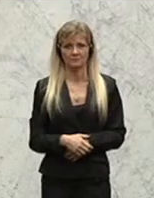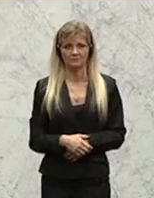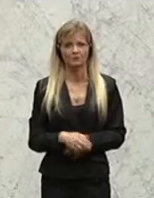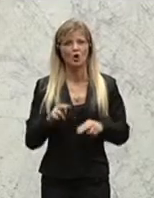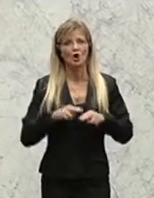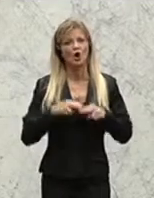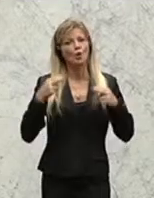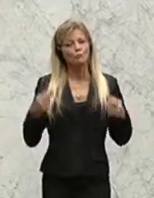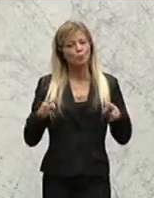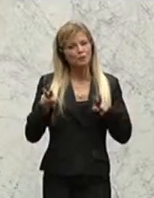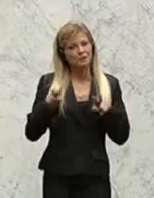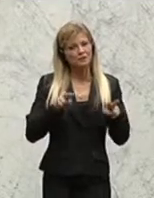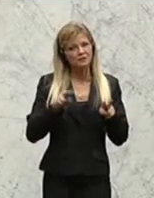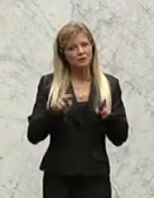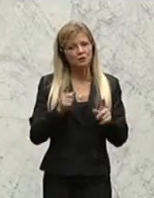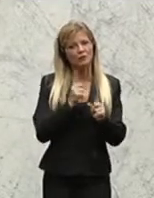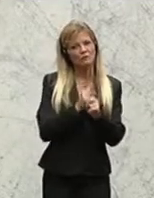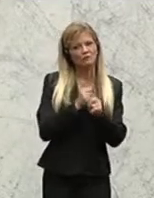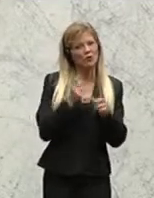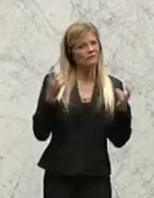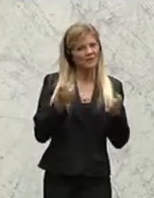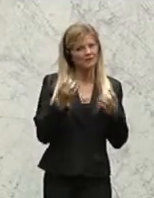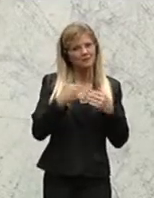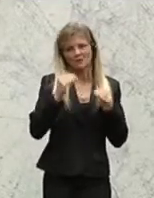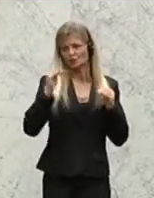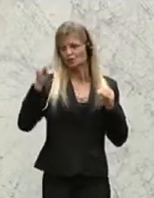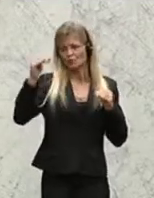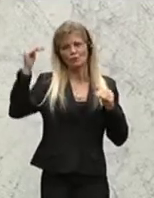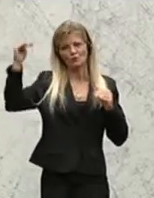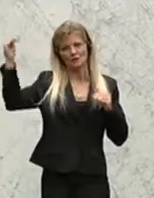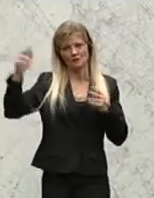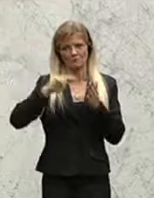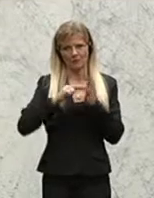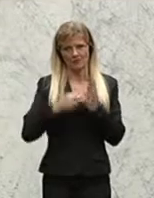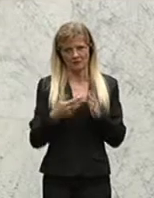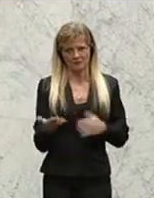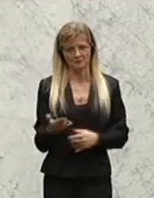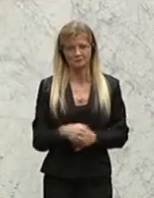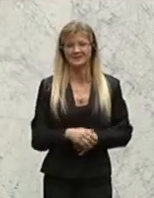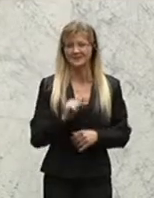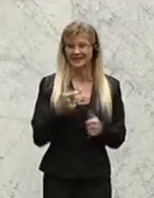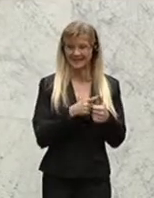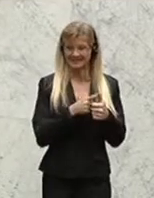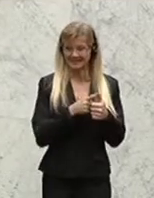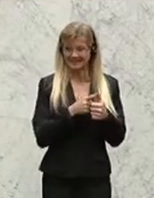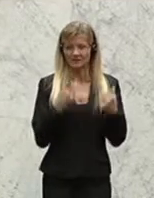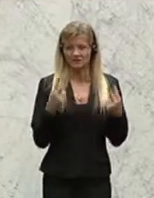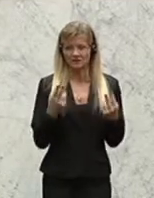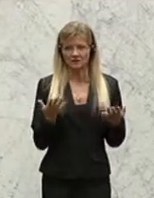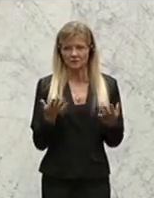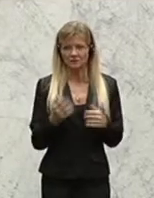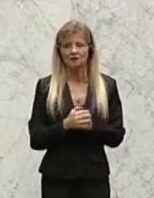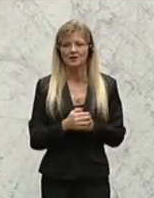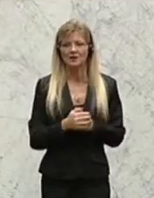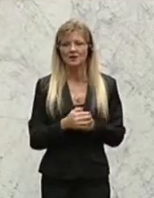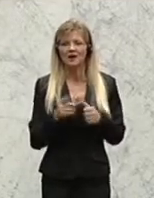Bewältigung der Fluchtbewegungen einen mehrstufigen Ansatz. Erste Priorität muss in der Bekämpfung